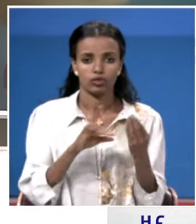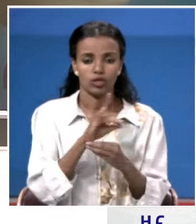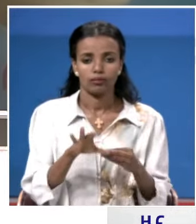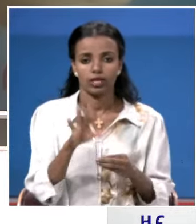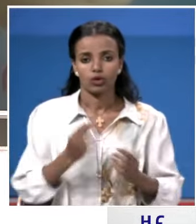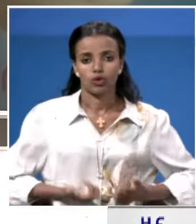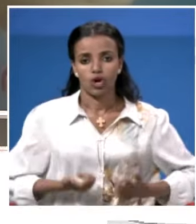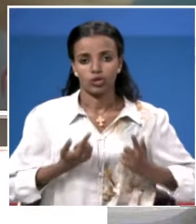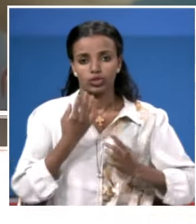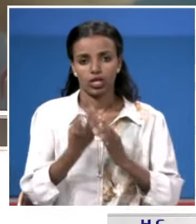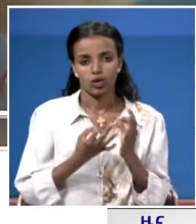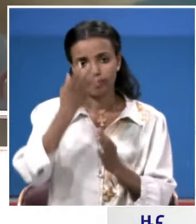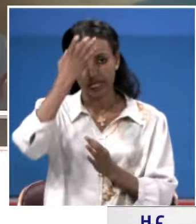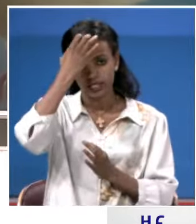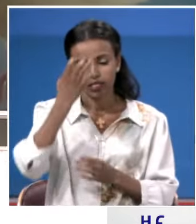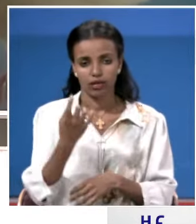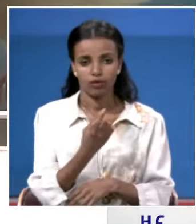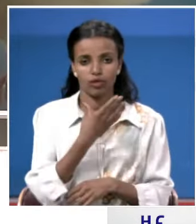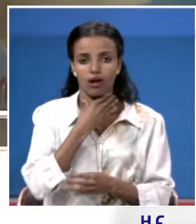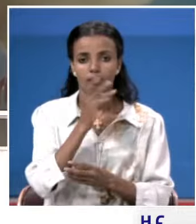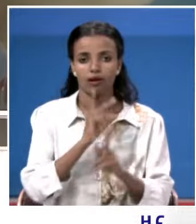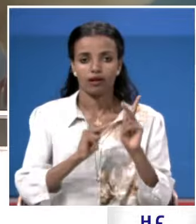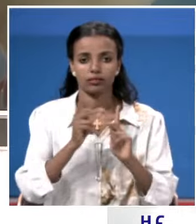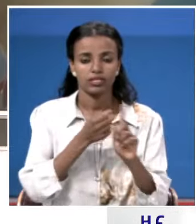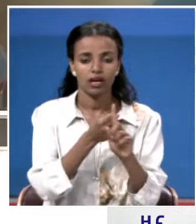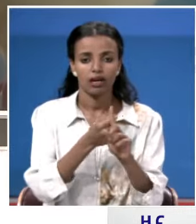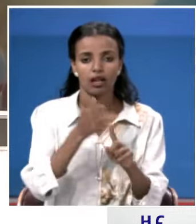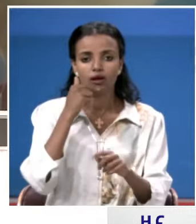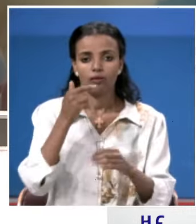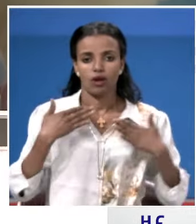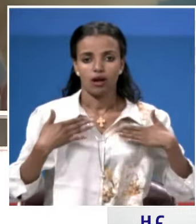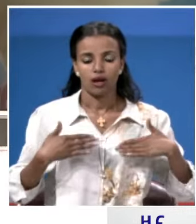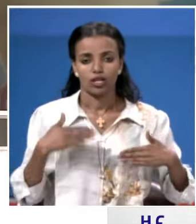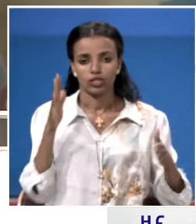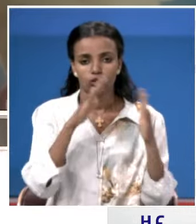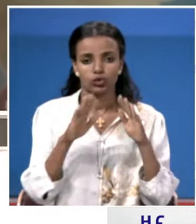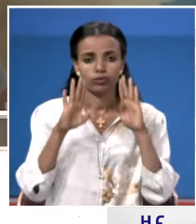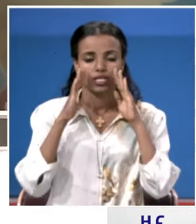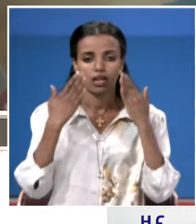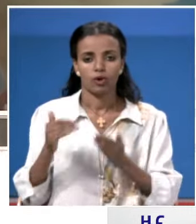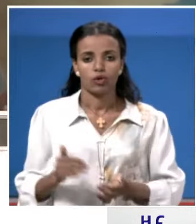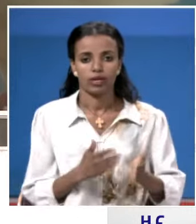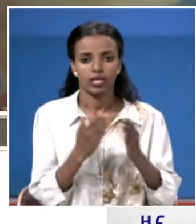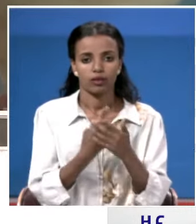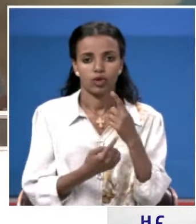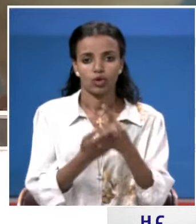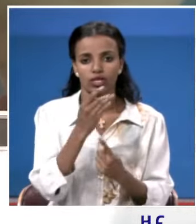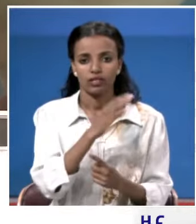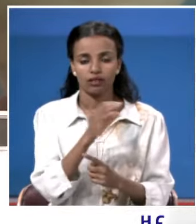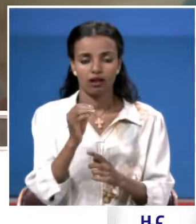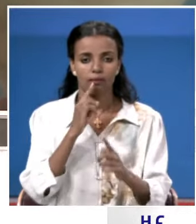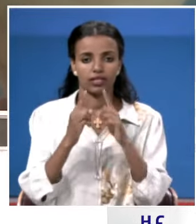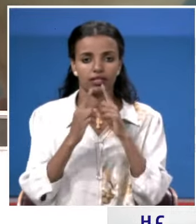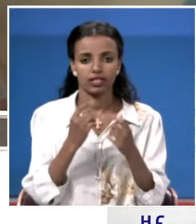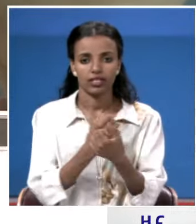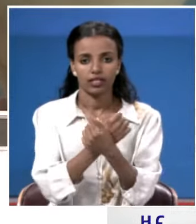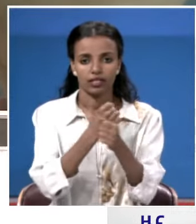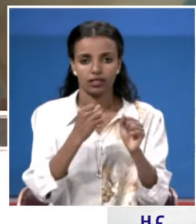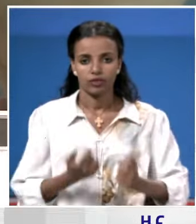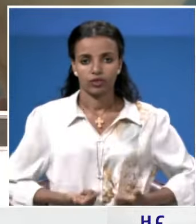ነዋሪዎች ተናግረዋል። መንግስትም ይሁን ለአማራ ሕዝብ እታገላለሁ የሚሉ አካላት ችግሩን በሰላማዊ መንገድ በውይይትና በንግግር